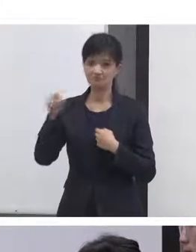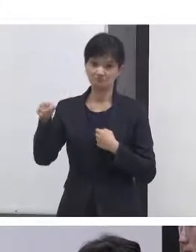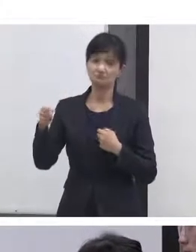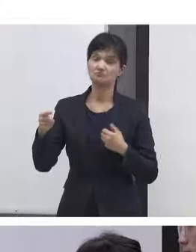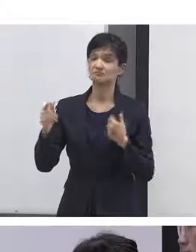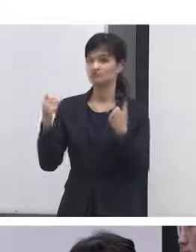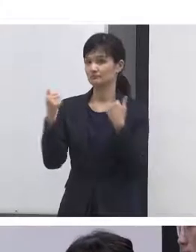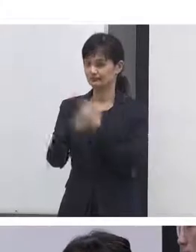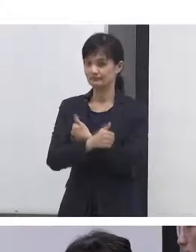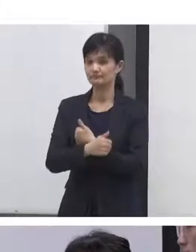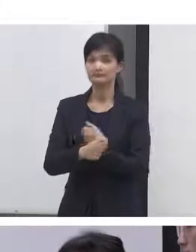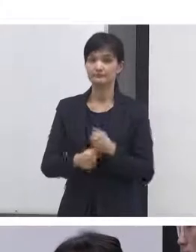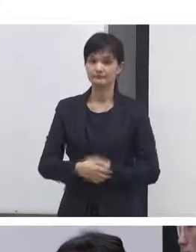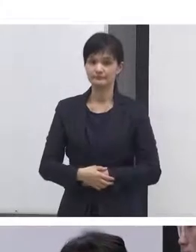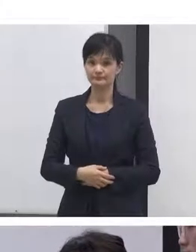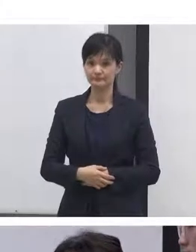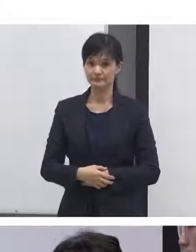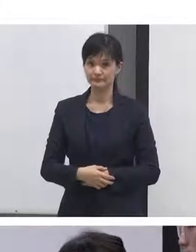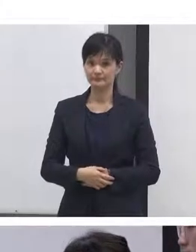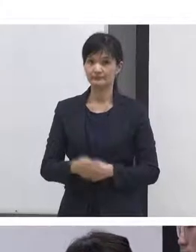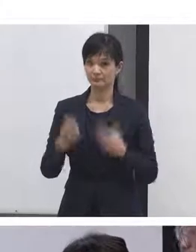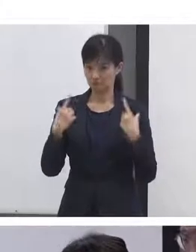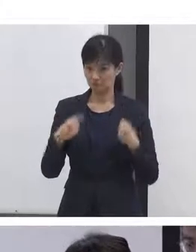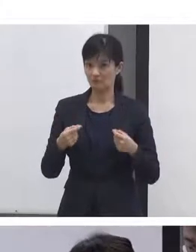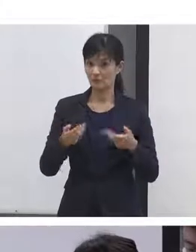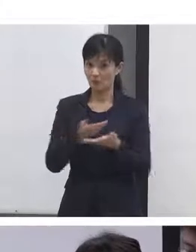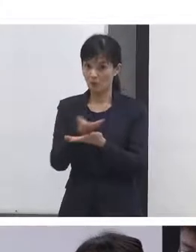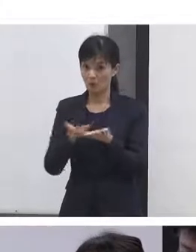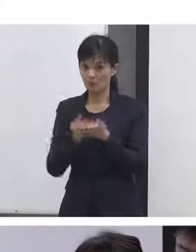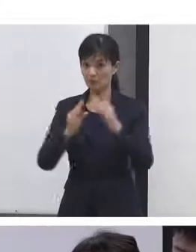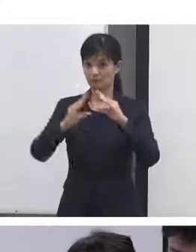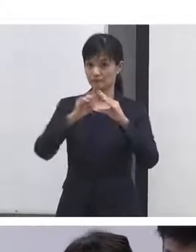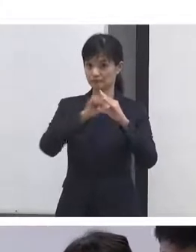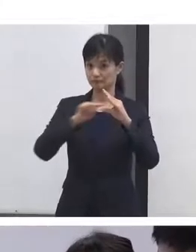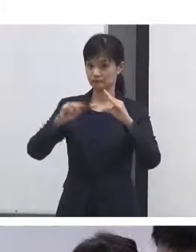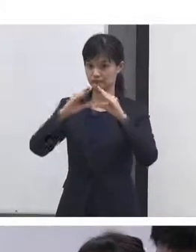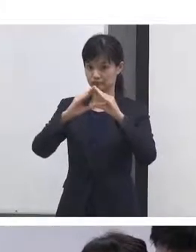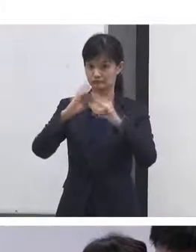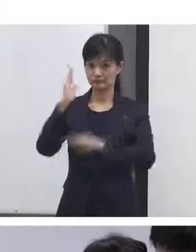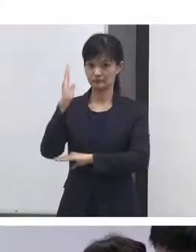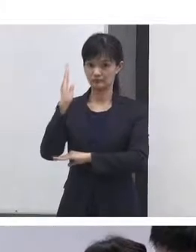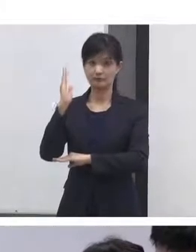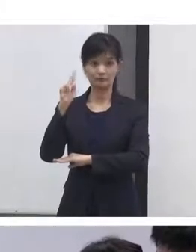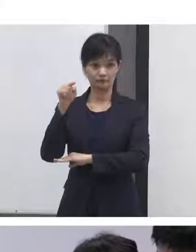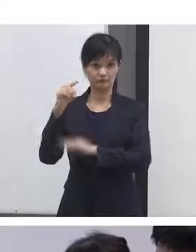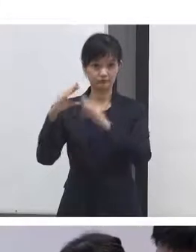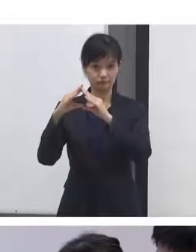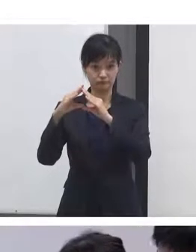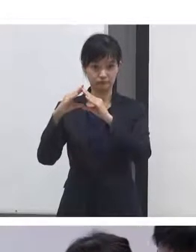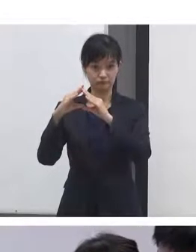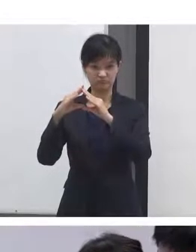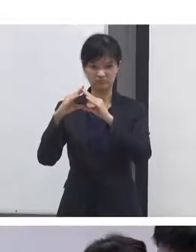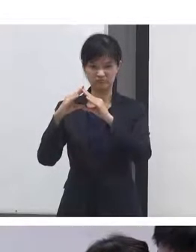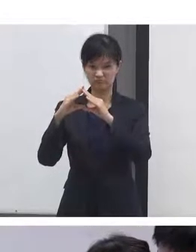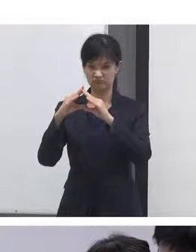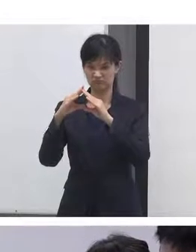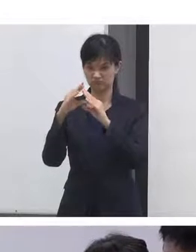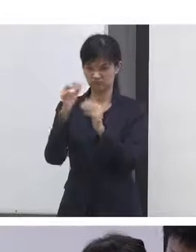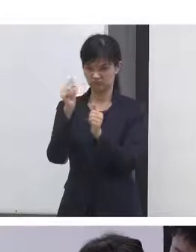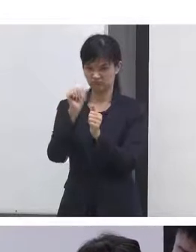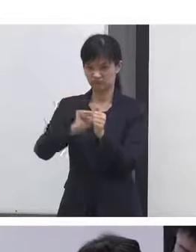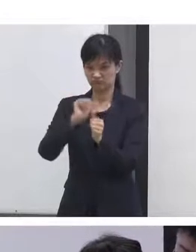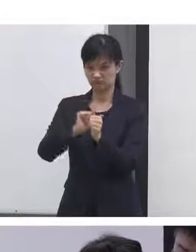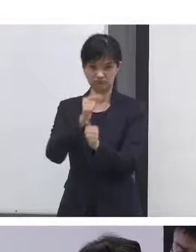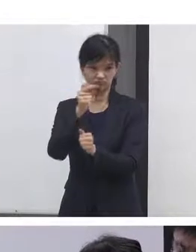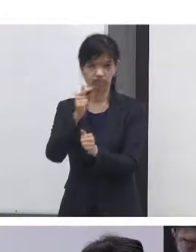那大的那个他们必须要与之互动的三角形，或者政府那个三角形不是那么三角形，或是他们可以里面